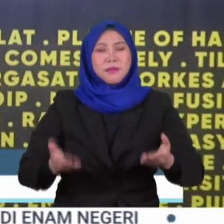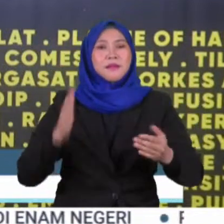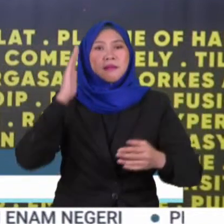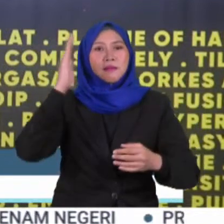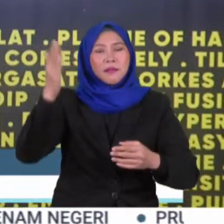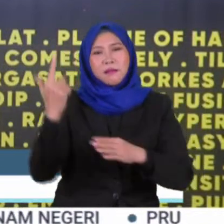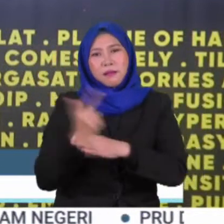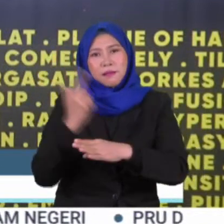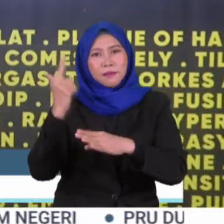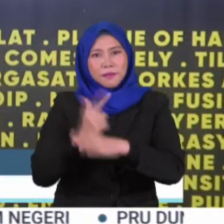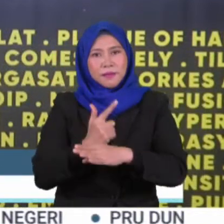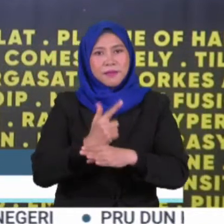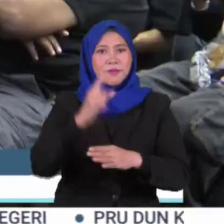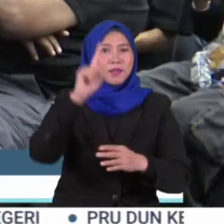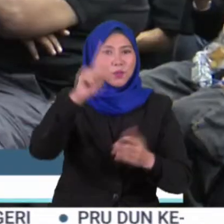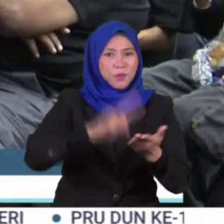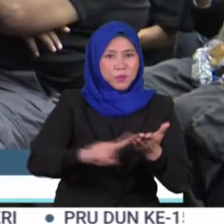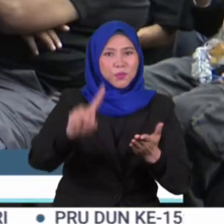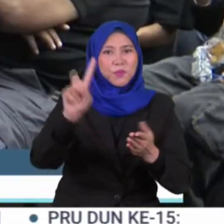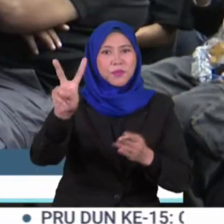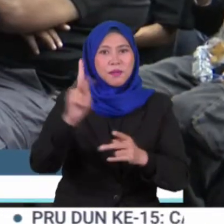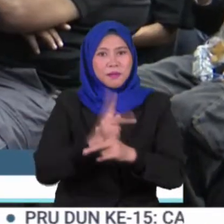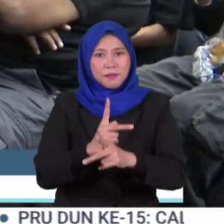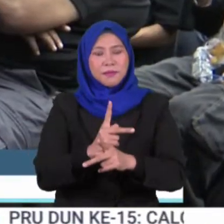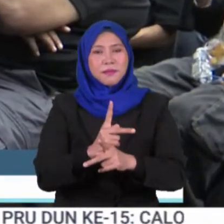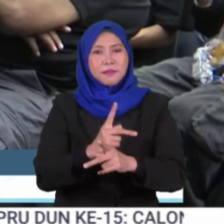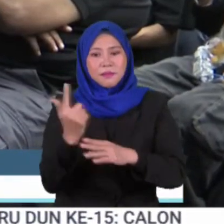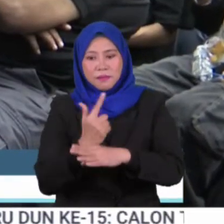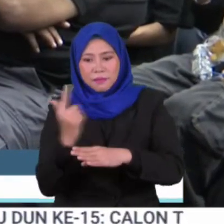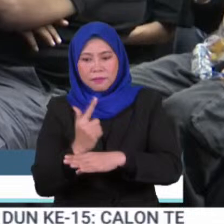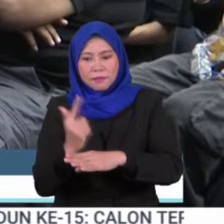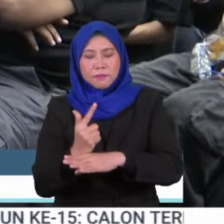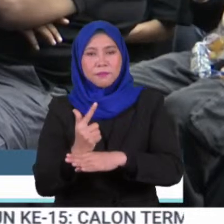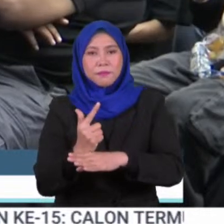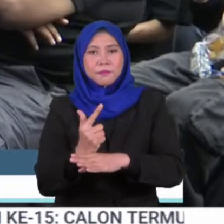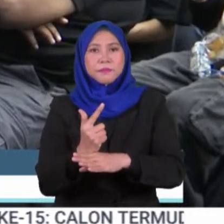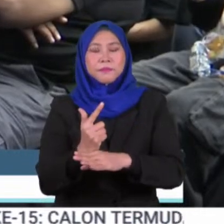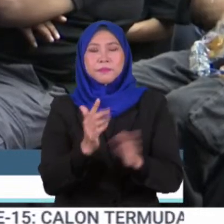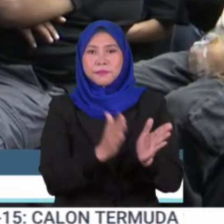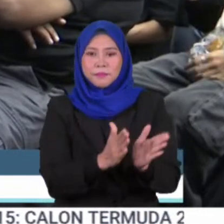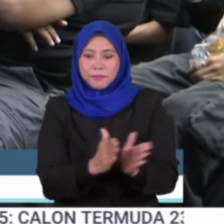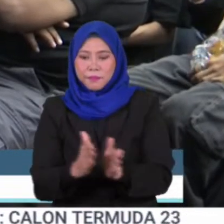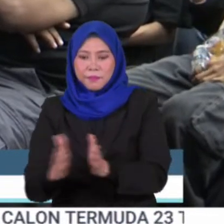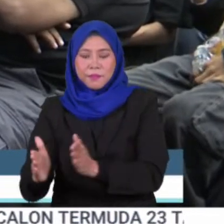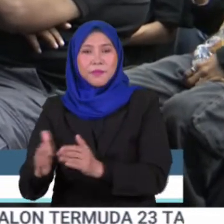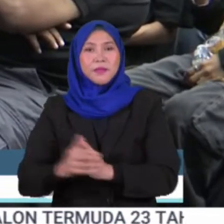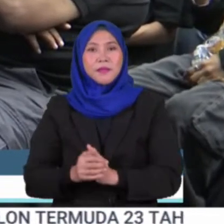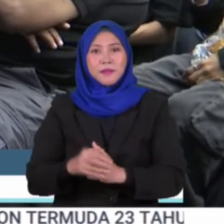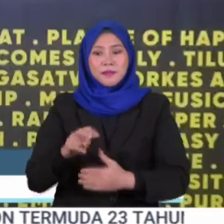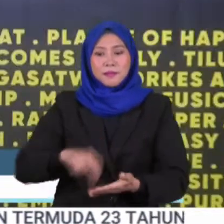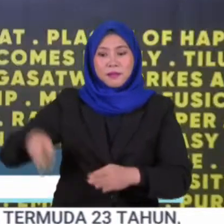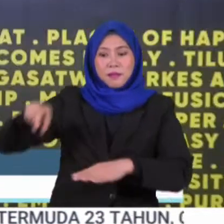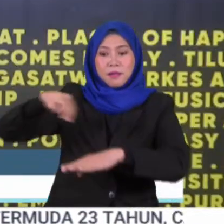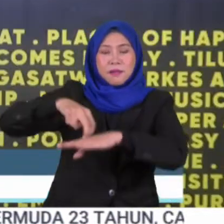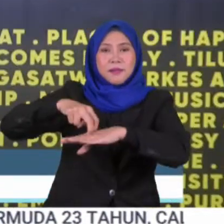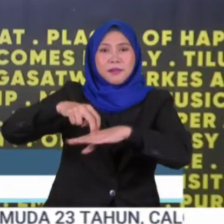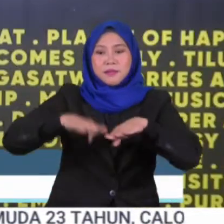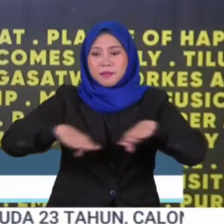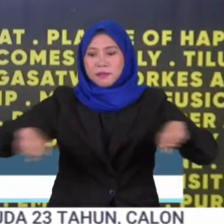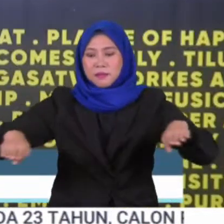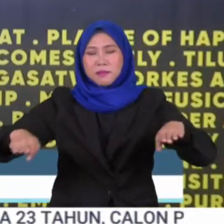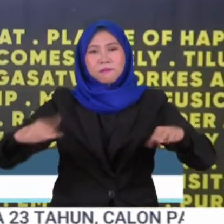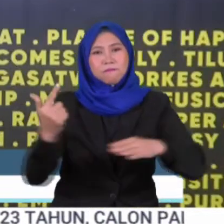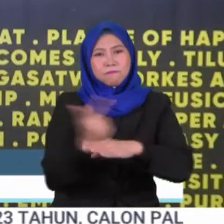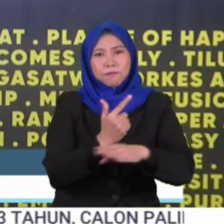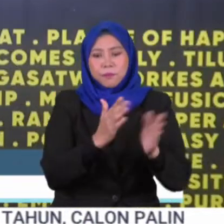up our practice. Seminggu jadi 2 kali. Dan kita plan lah daripada daripada nak naik atas stage sampai dah habis atas